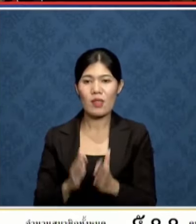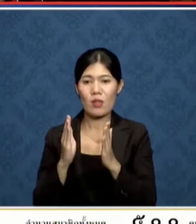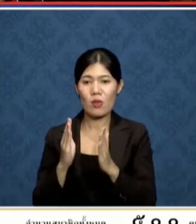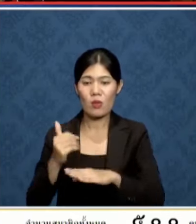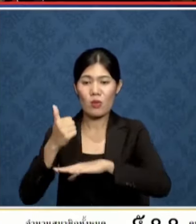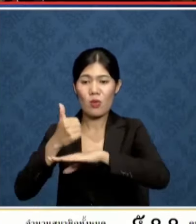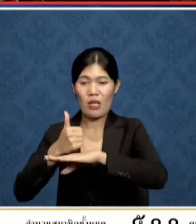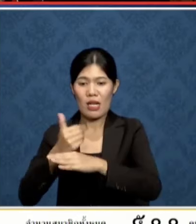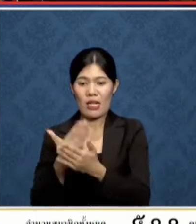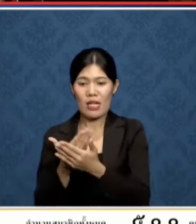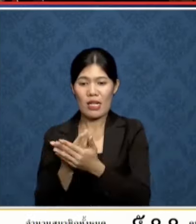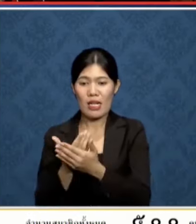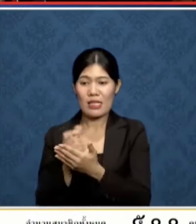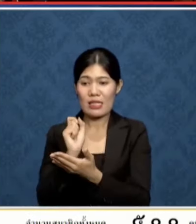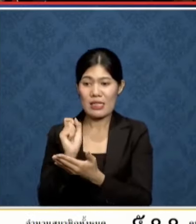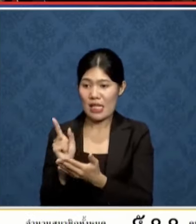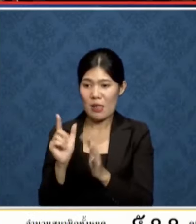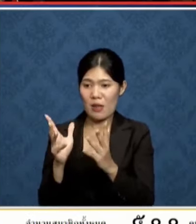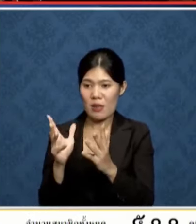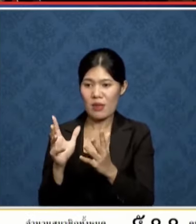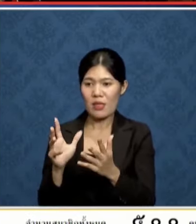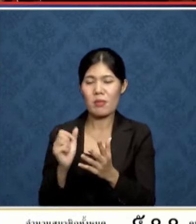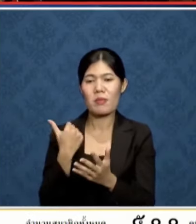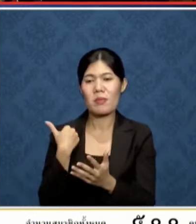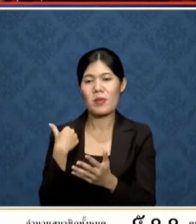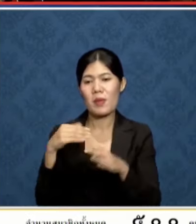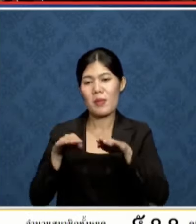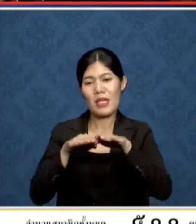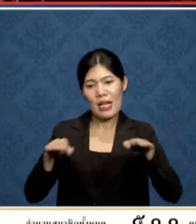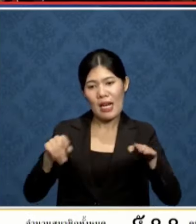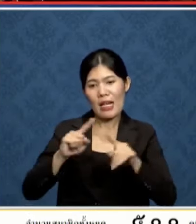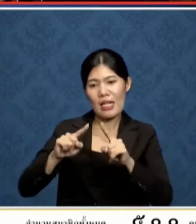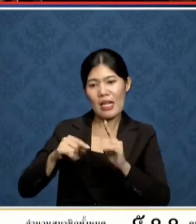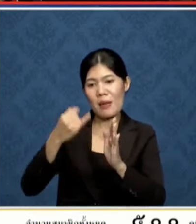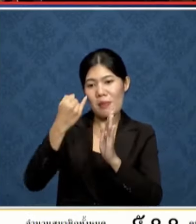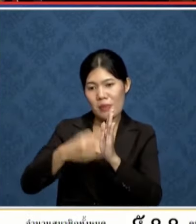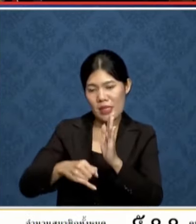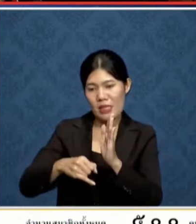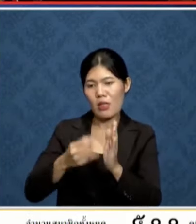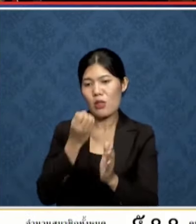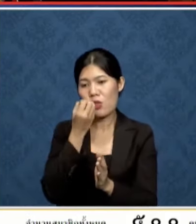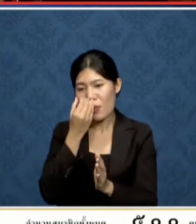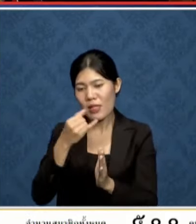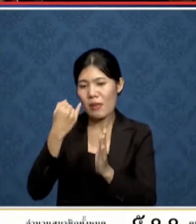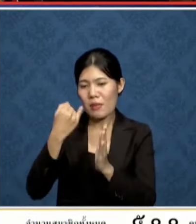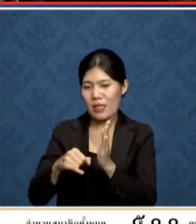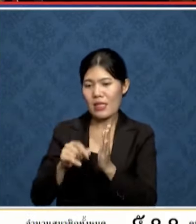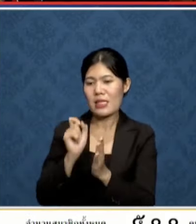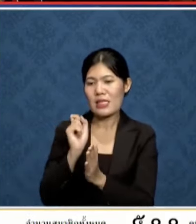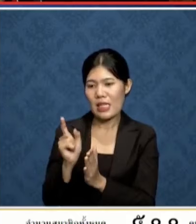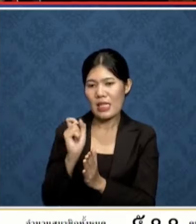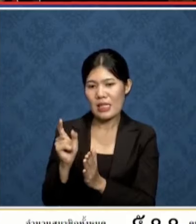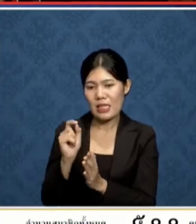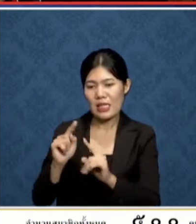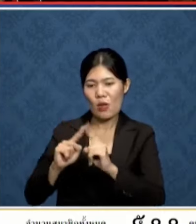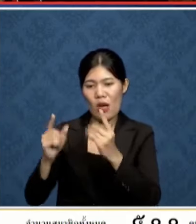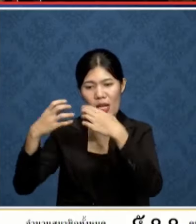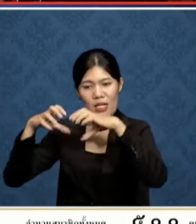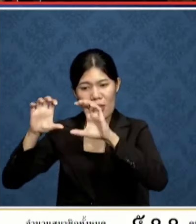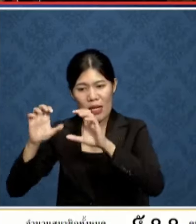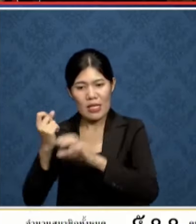ตนนะครับไม่จ่ายเงินสมทบนะครับมีมาตรการต่างๆมาเอาผิดมามีค่าปรับดอกเบี้ยทีรัฐค้างจ่ายครับไม่มีอะไรเลยครับ